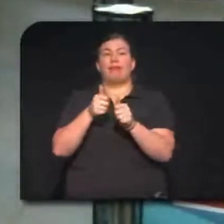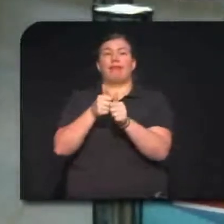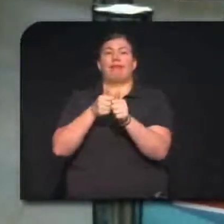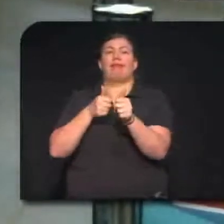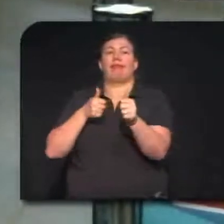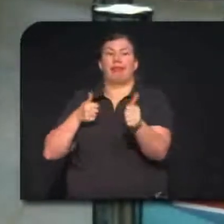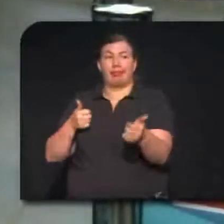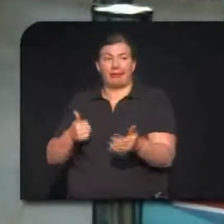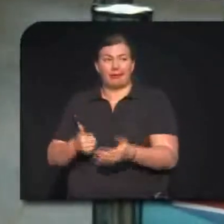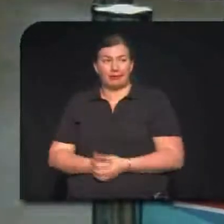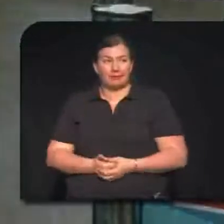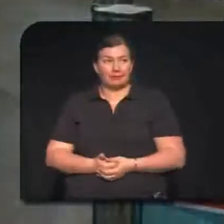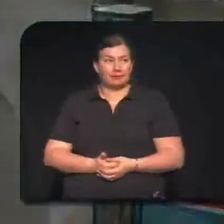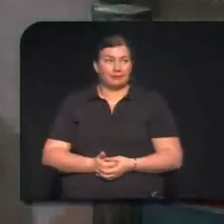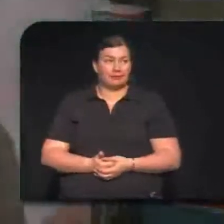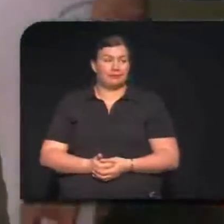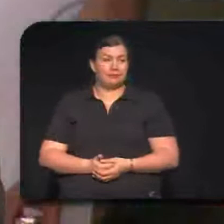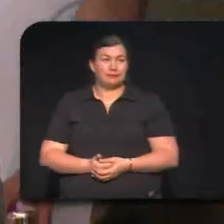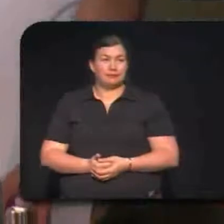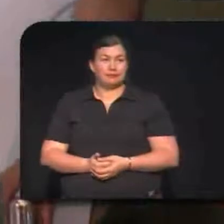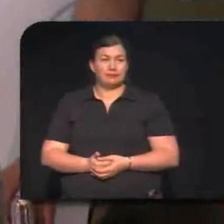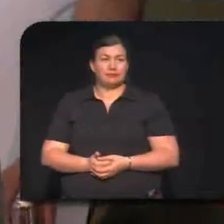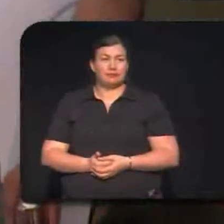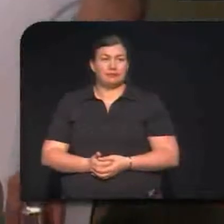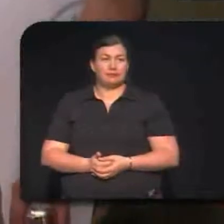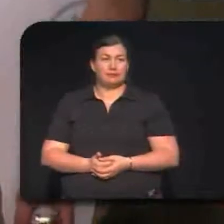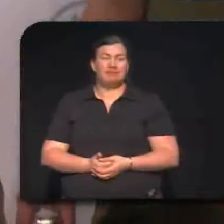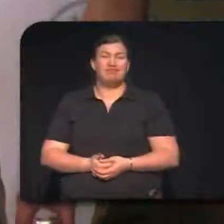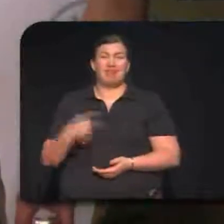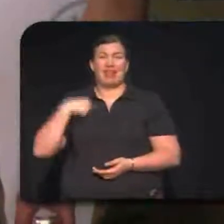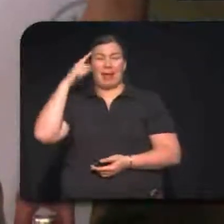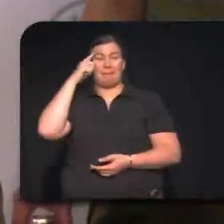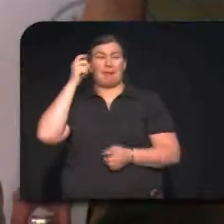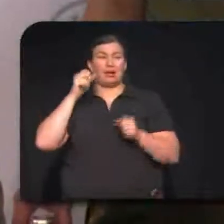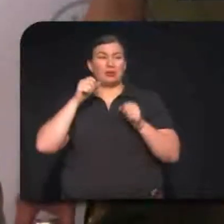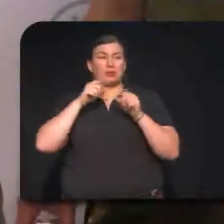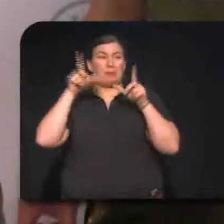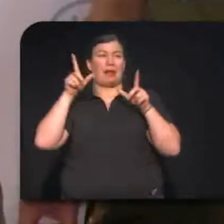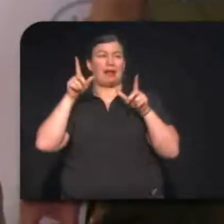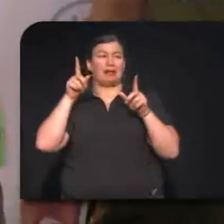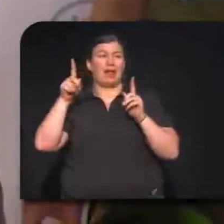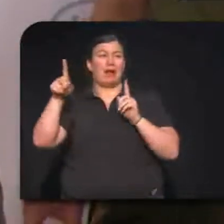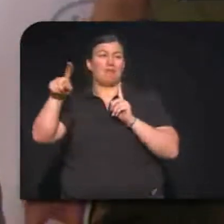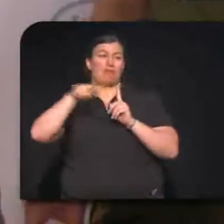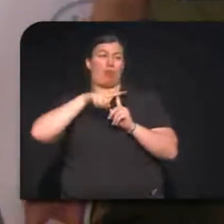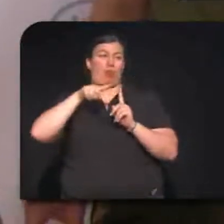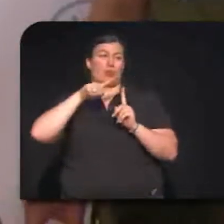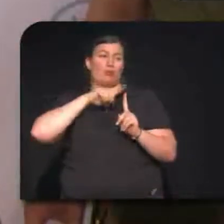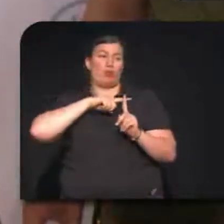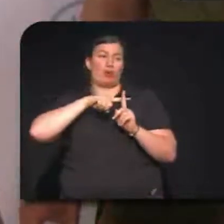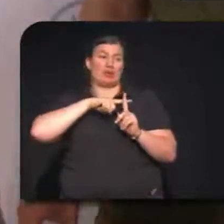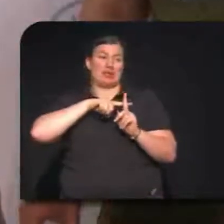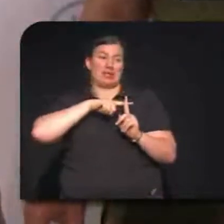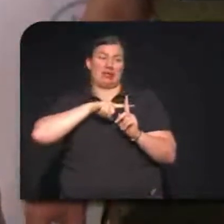die ich teile dem Antragsteller mit dieses Meinungsbild geht sehr positiv aus